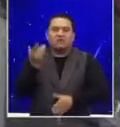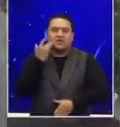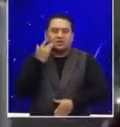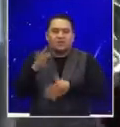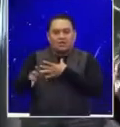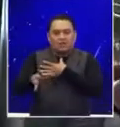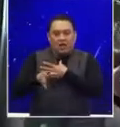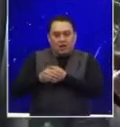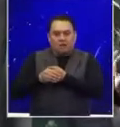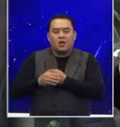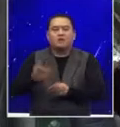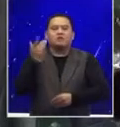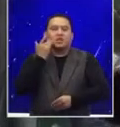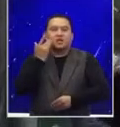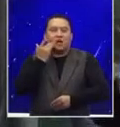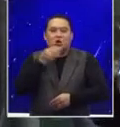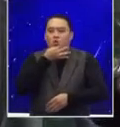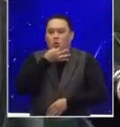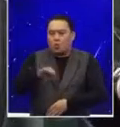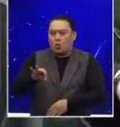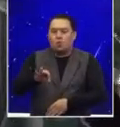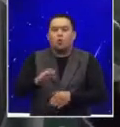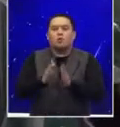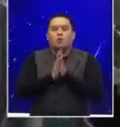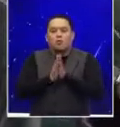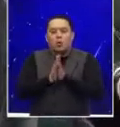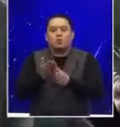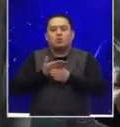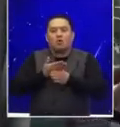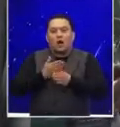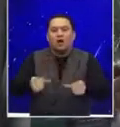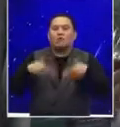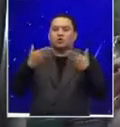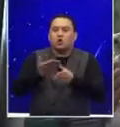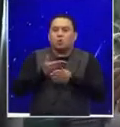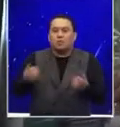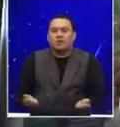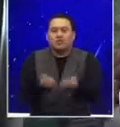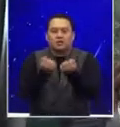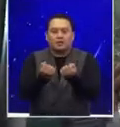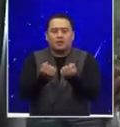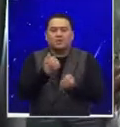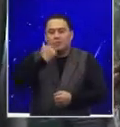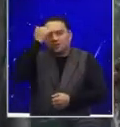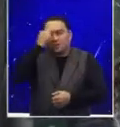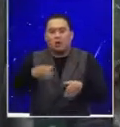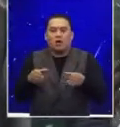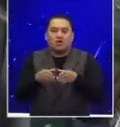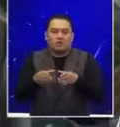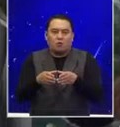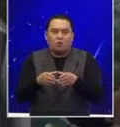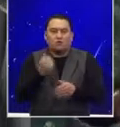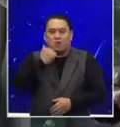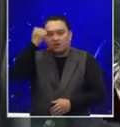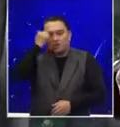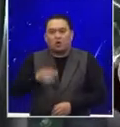с нами. Всегда на любую просьбу откликаетесь. Огромное вам спасибо и коллективу школы.